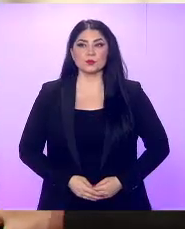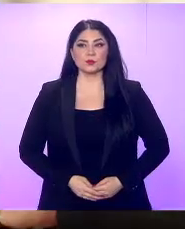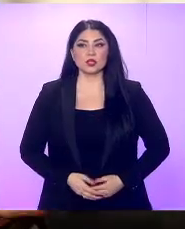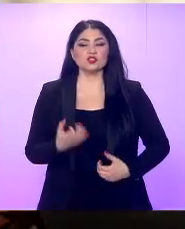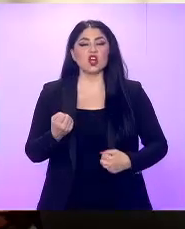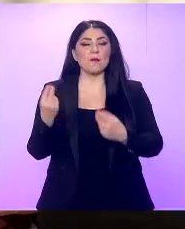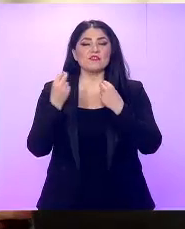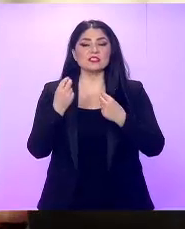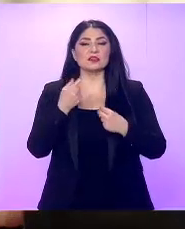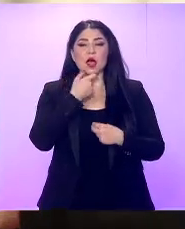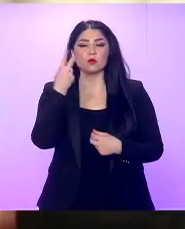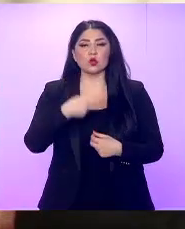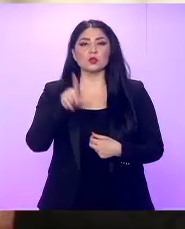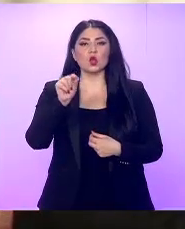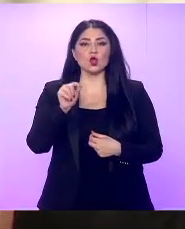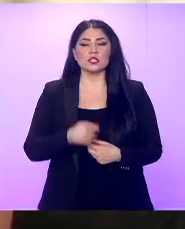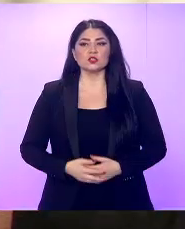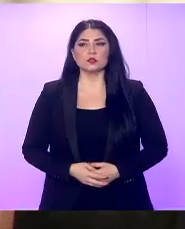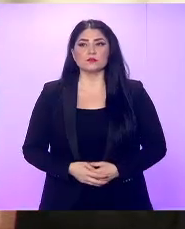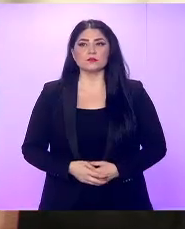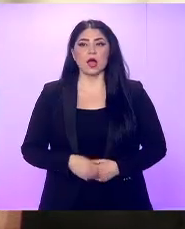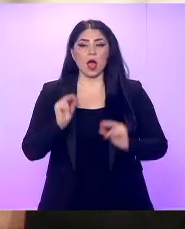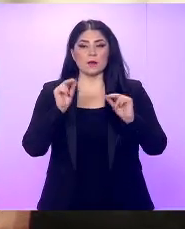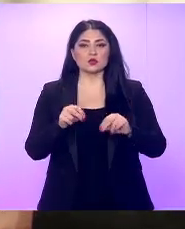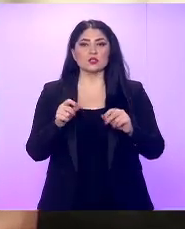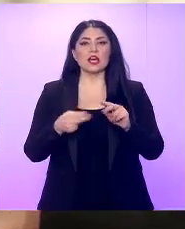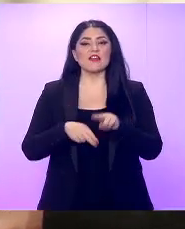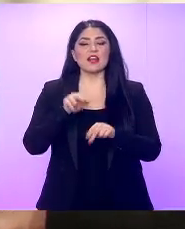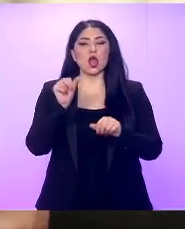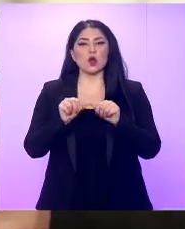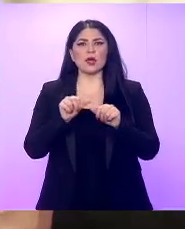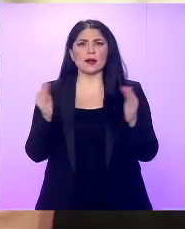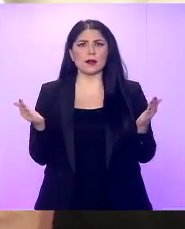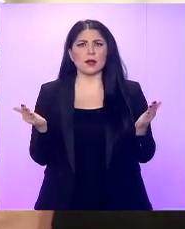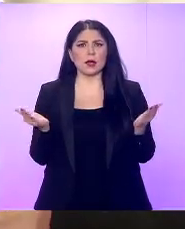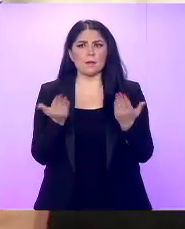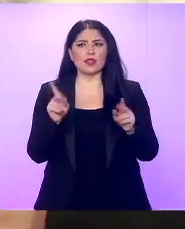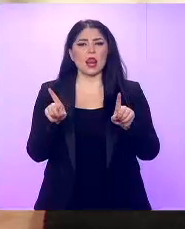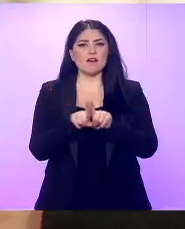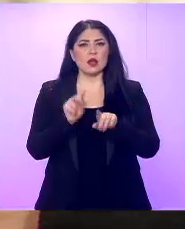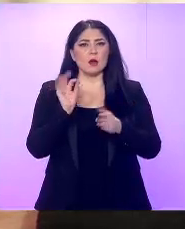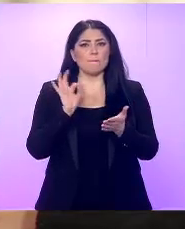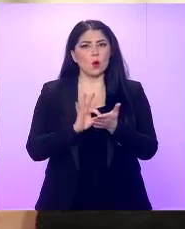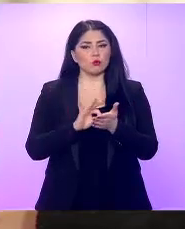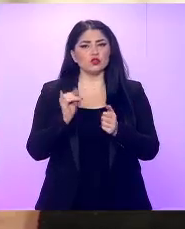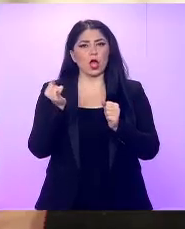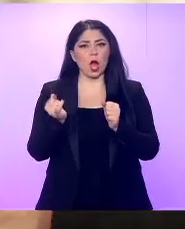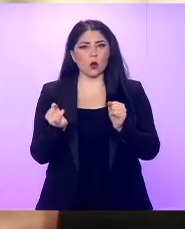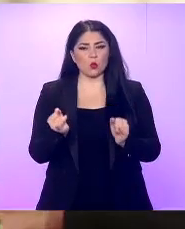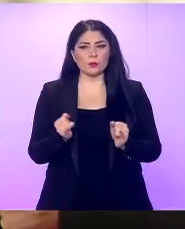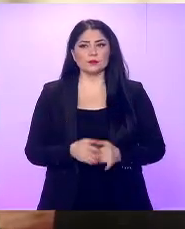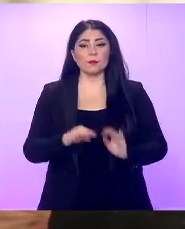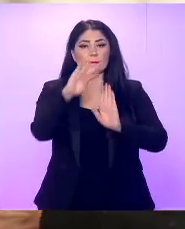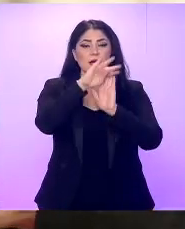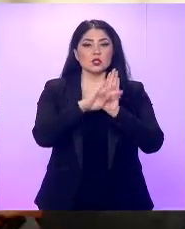în 2020 au dus la o revenire a economiei, cea mai rapidă revenire. Așa propun și acum măsuri prin